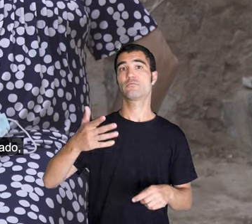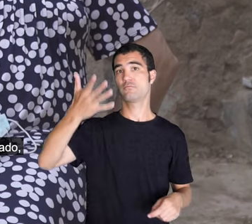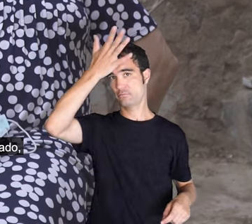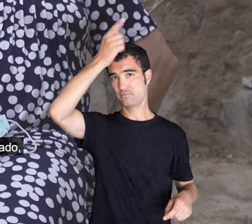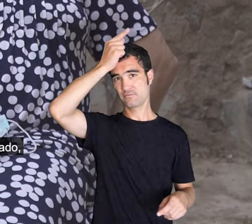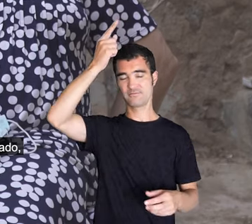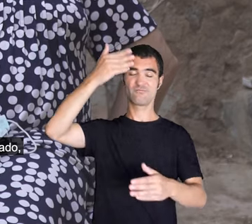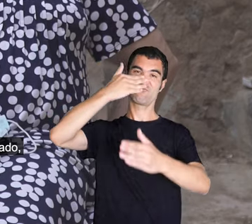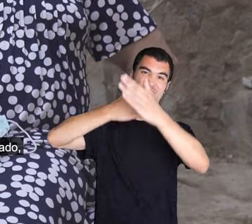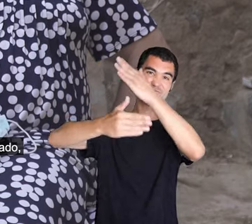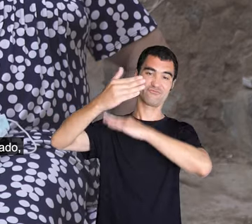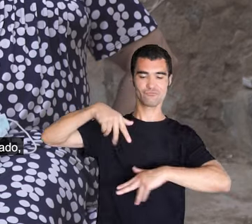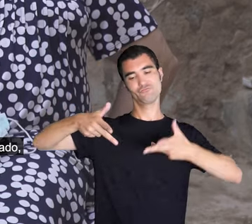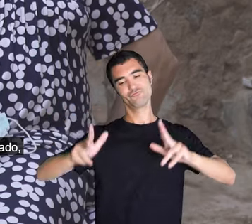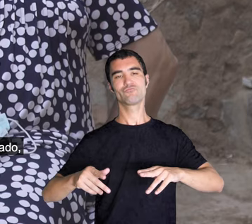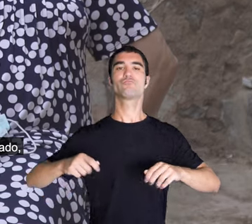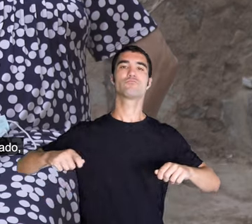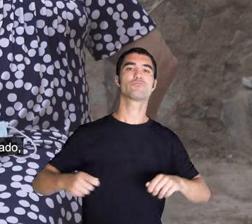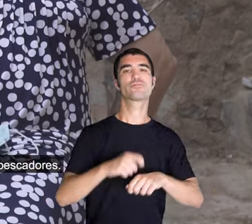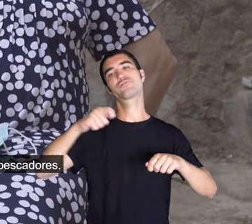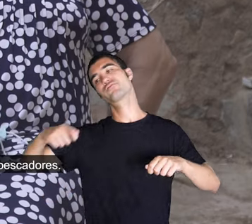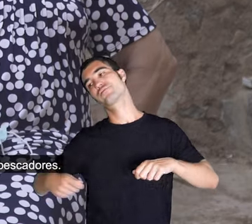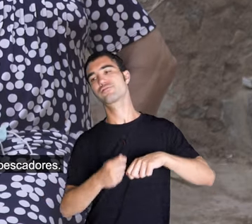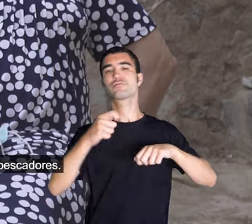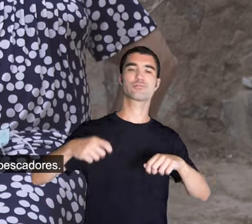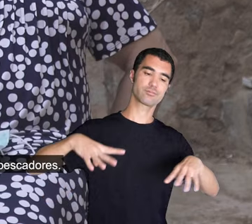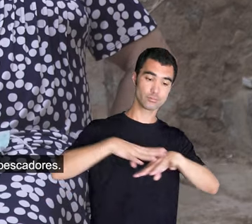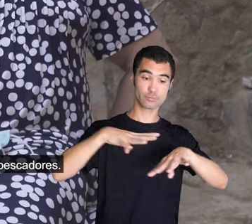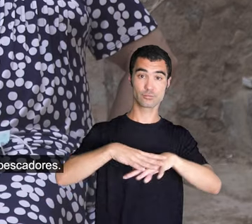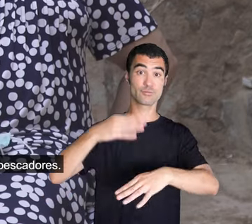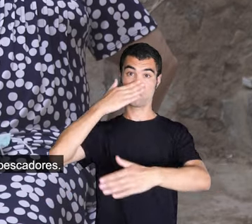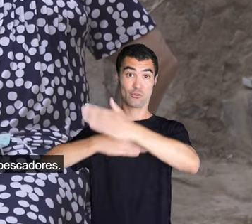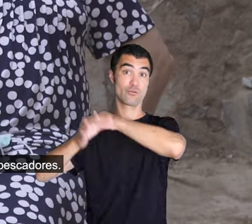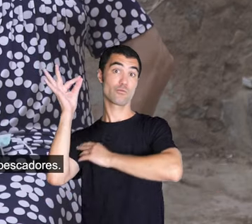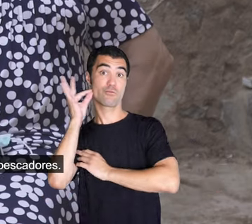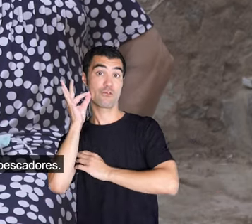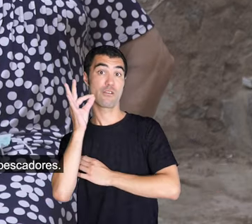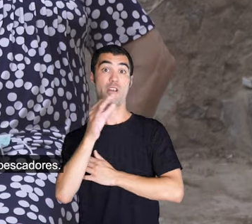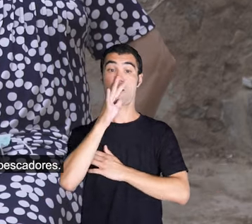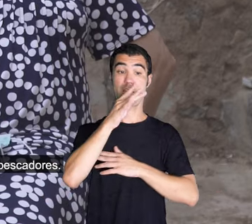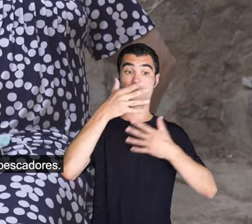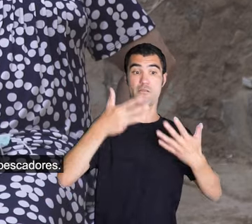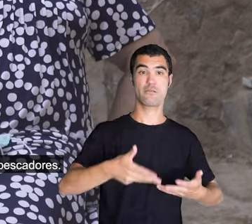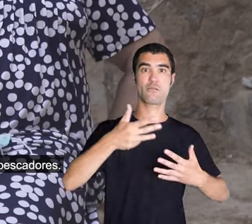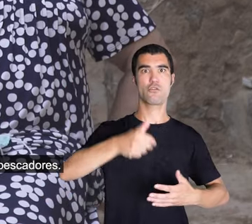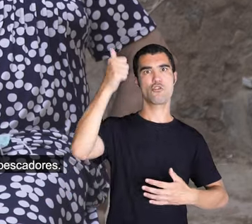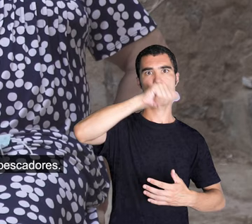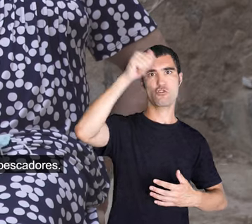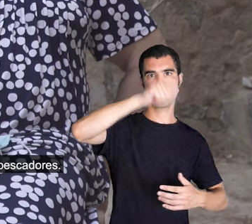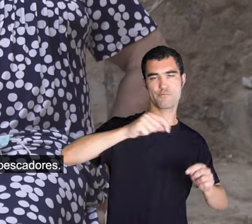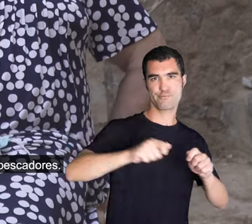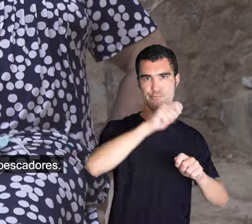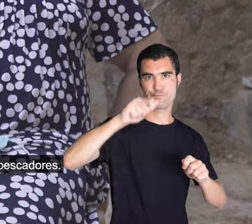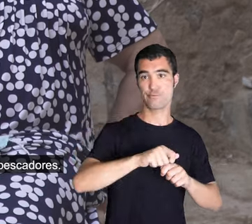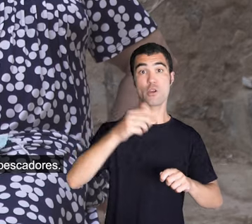d'aquestes antigues, cosien ses xerxes. Eren dones, perquè ara són homos que cosen. Per llavors eren ses dones, ses dones